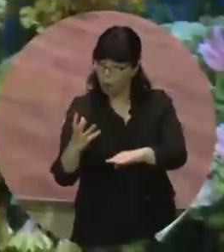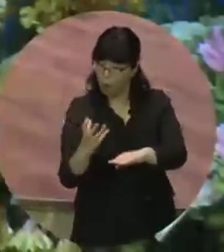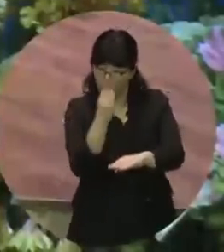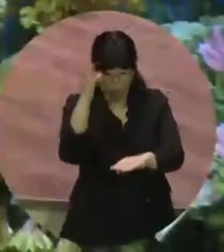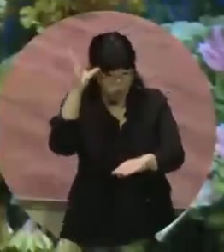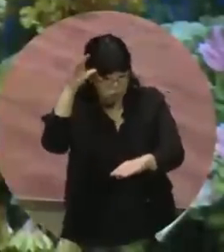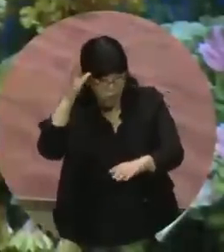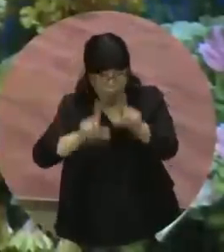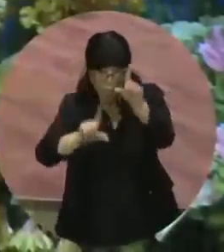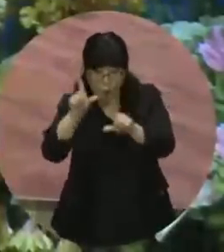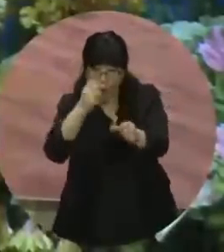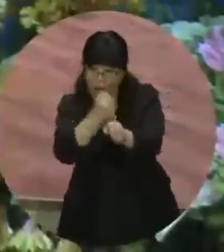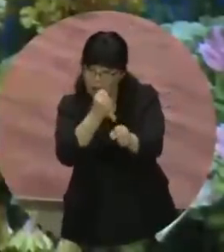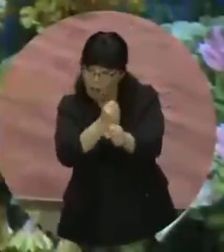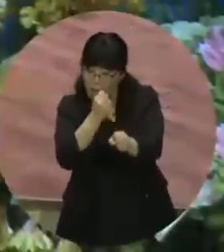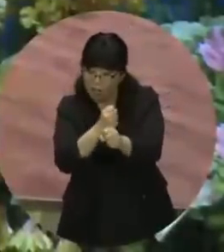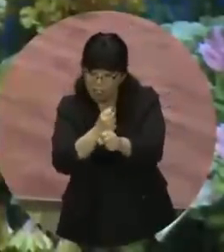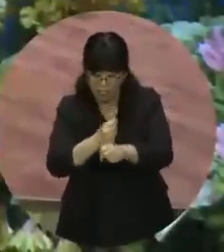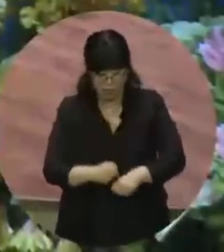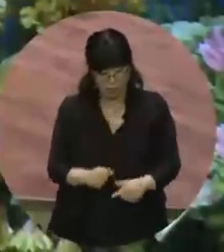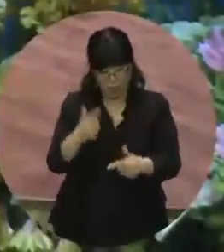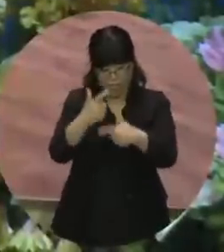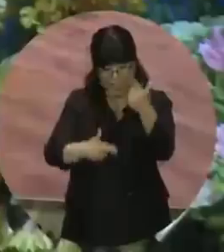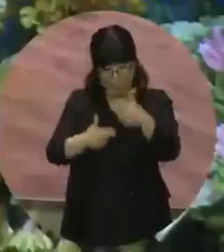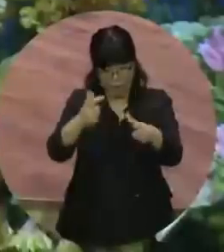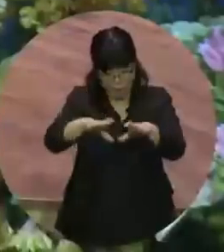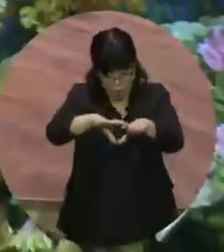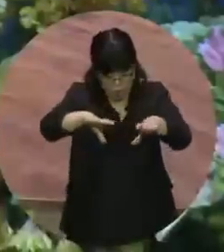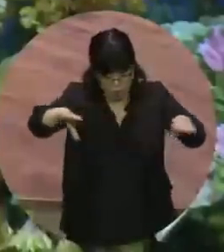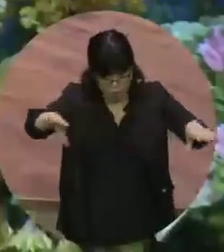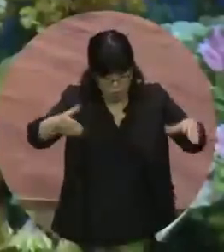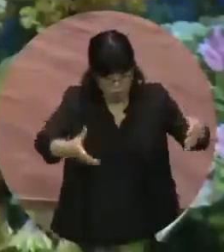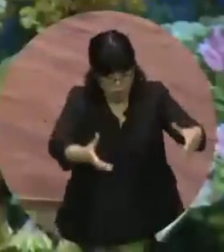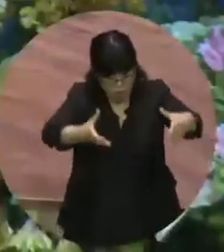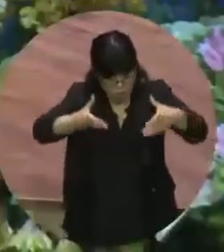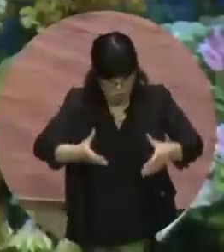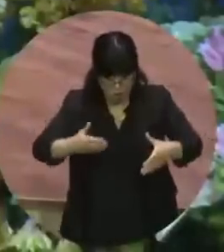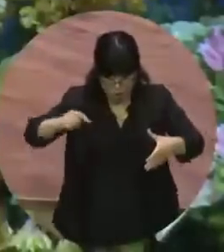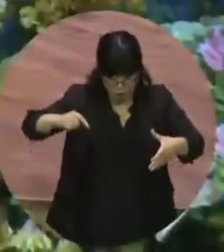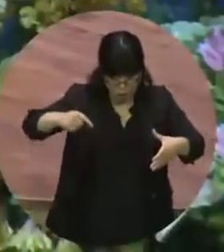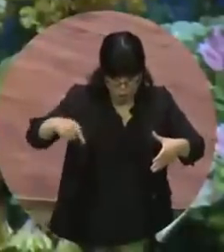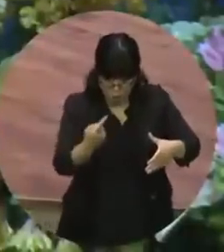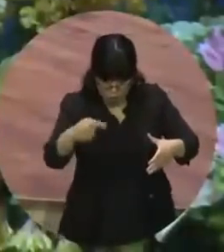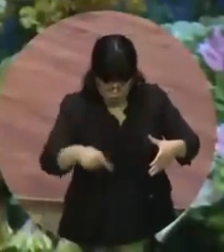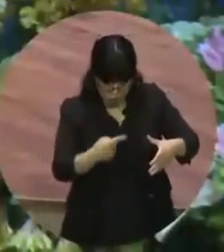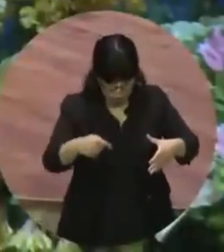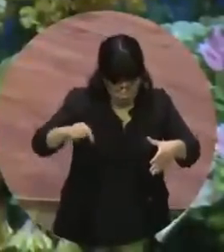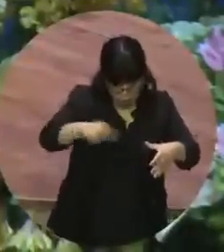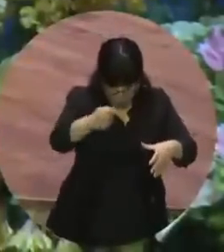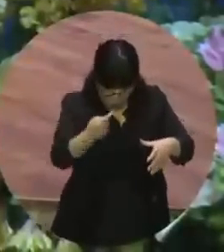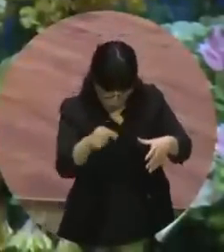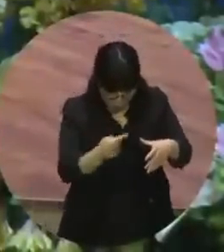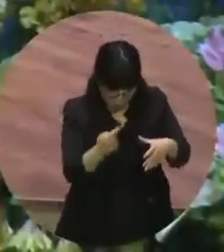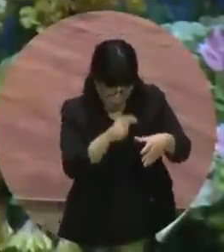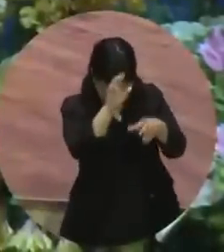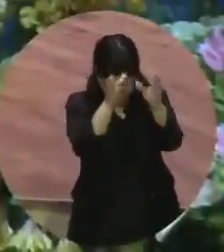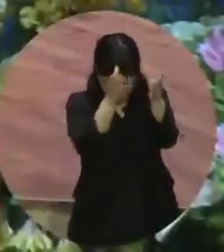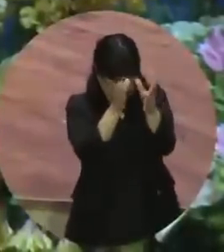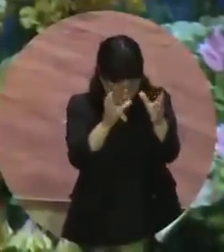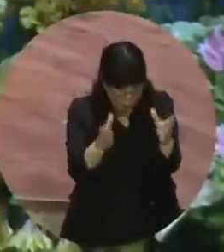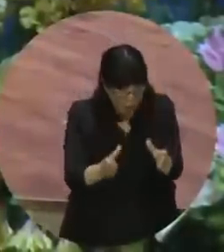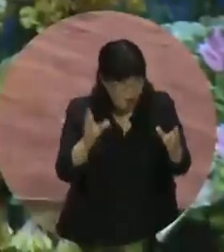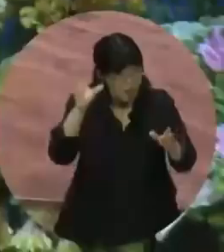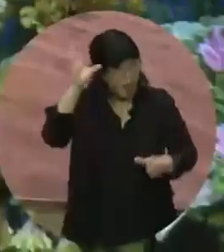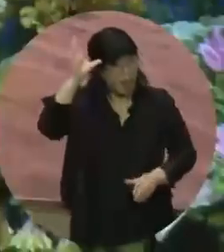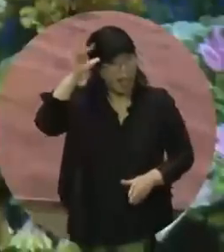있으면 예쁜 개로 딱 종류별로 그것도 개를 그렇게 조각을 하니까 참 신기해서 감탄하면서